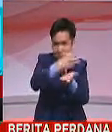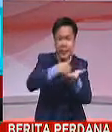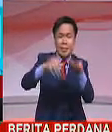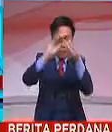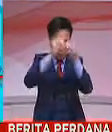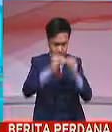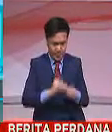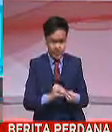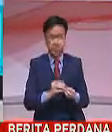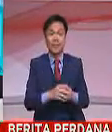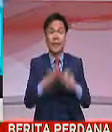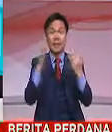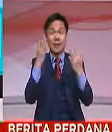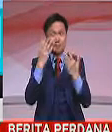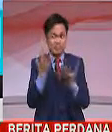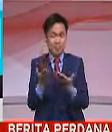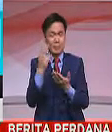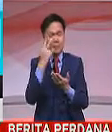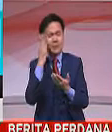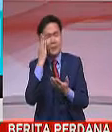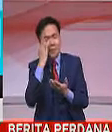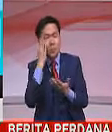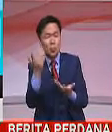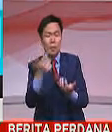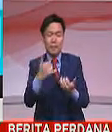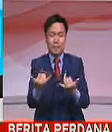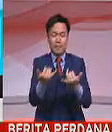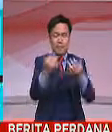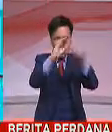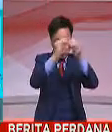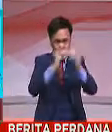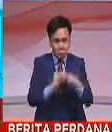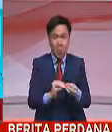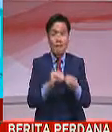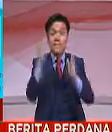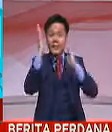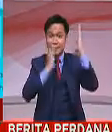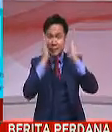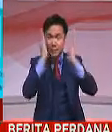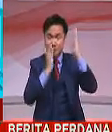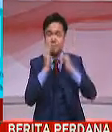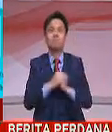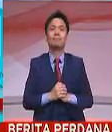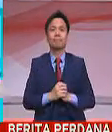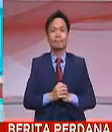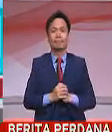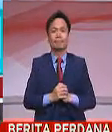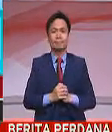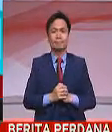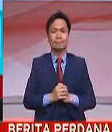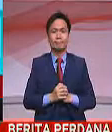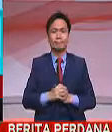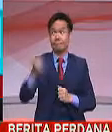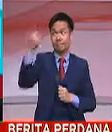perlu meneliti kemajuan pelaksanaan Banci Penduduk Perumahan ini secara tuntas, jadi di peringkat